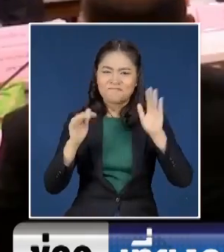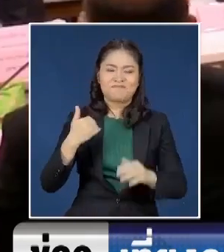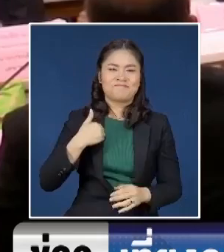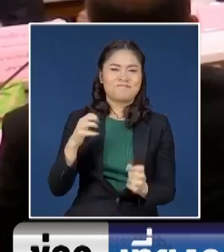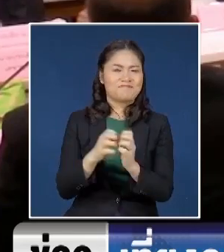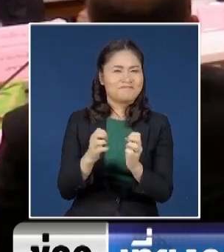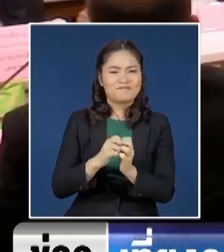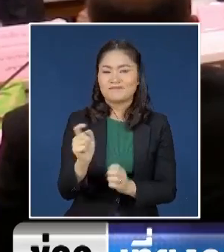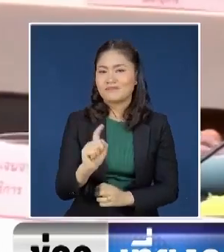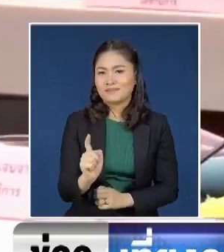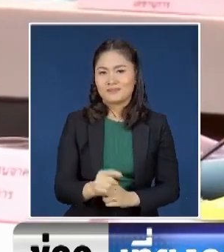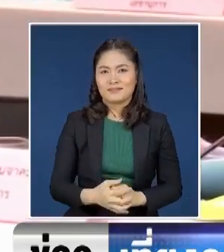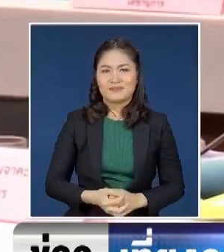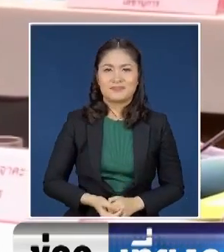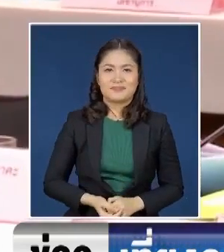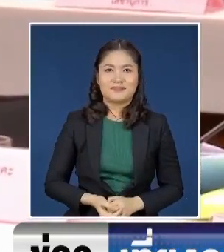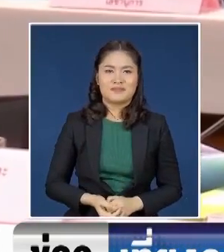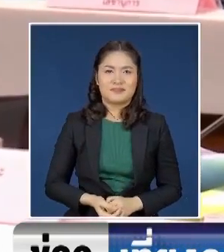นฮะ